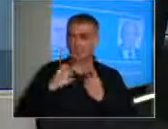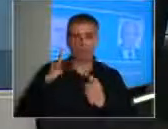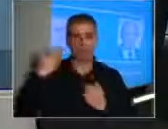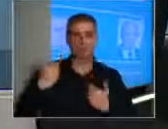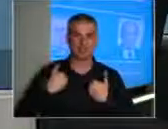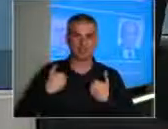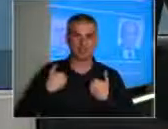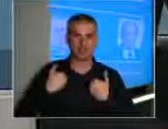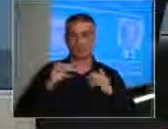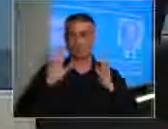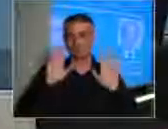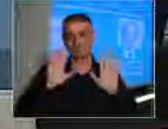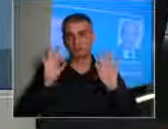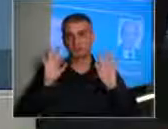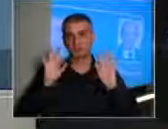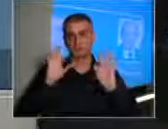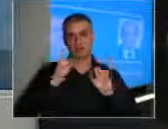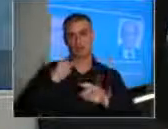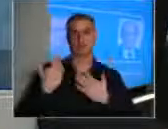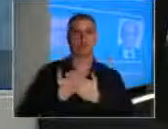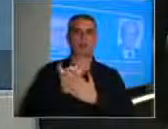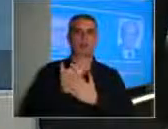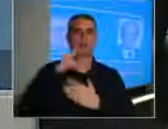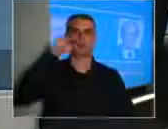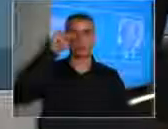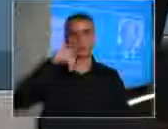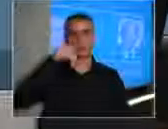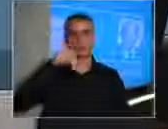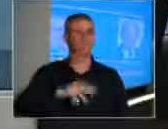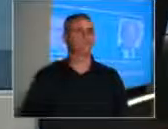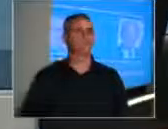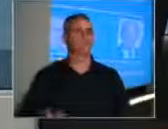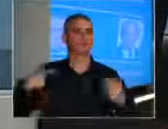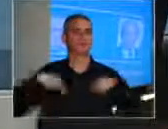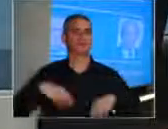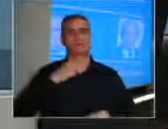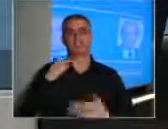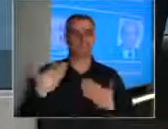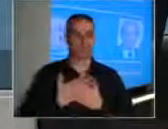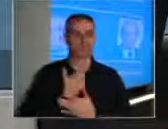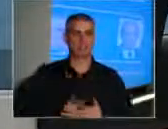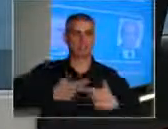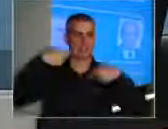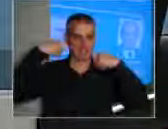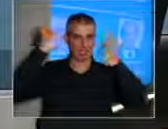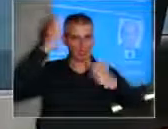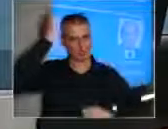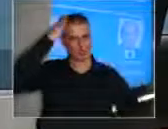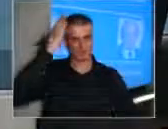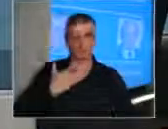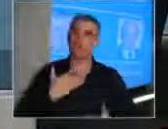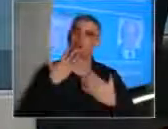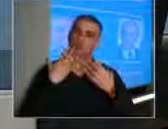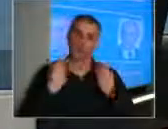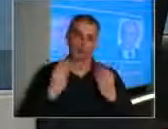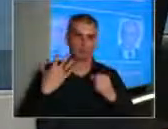לנו את 19 מנדטים לימין החדש באות נון. יושב ראש הימין החדש, שר החינוך נפתלי בנט, תודה